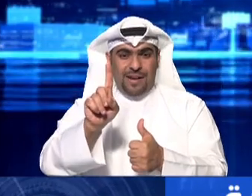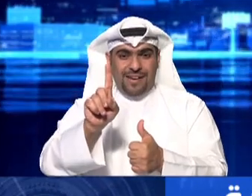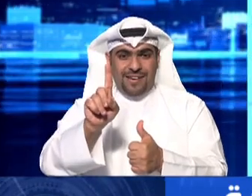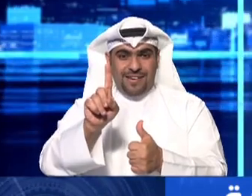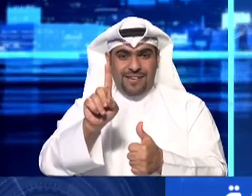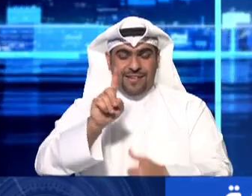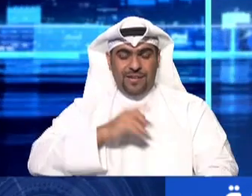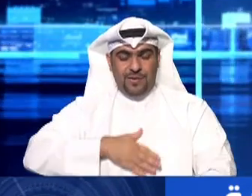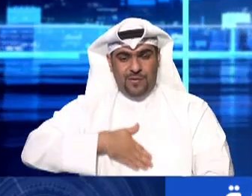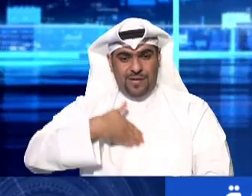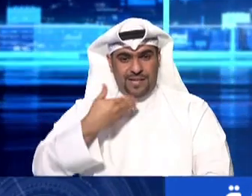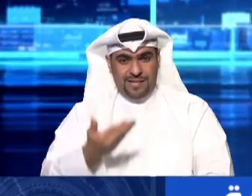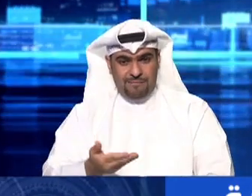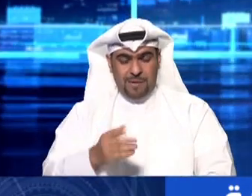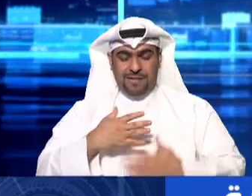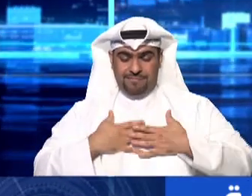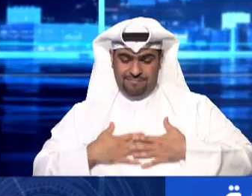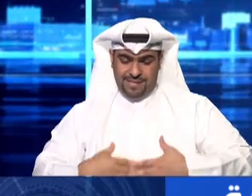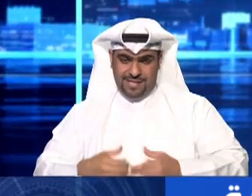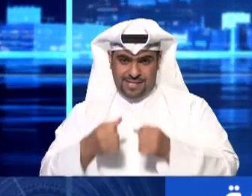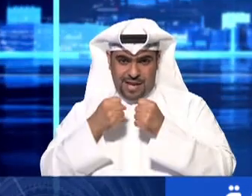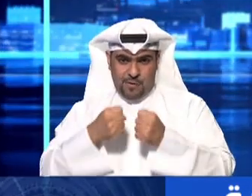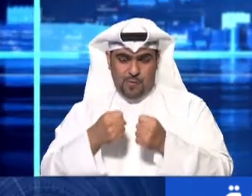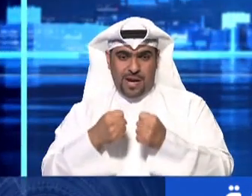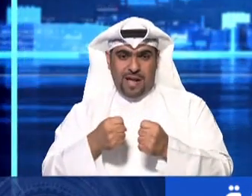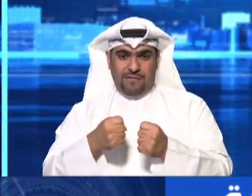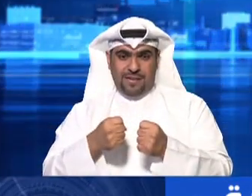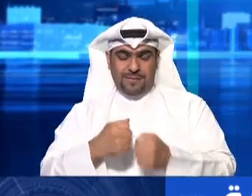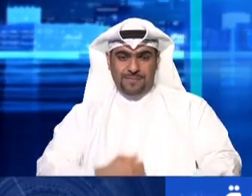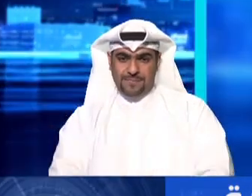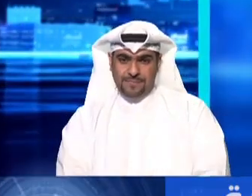الانتخابات الرئاسية في جمهورية مولدوفا الصديقة.